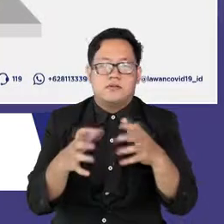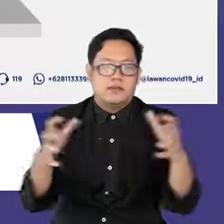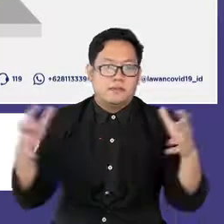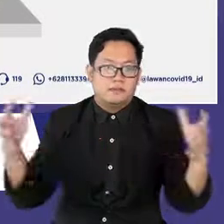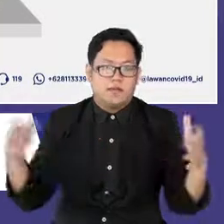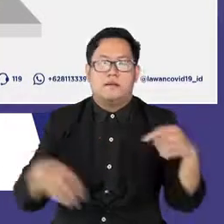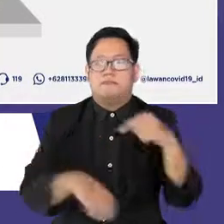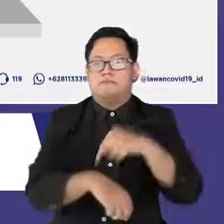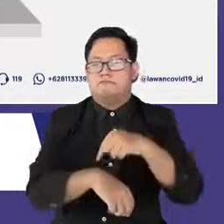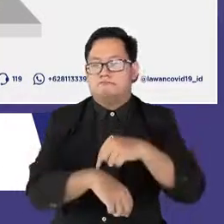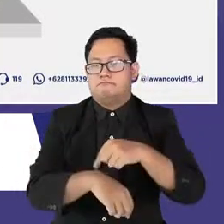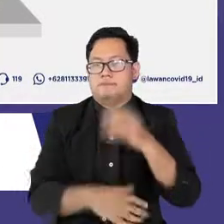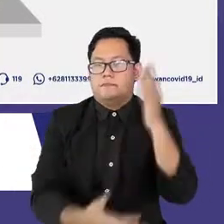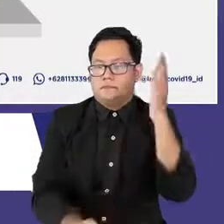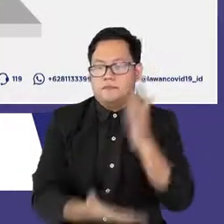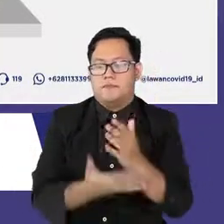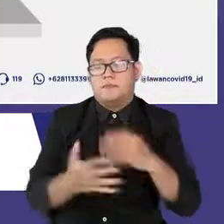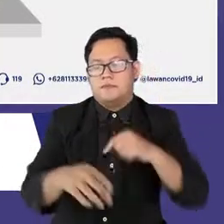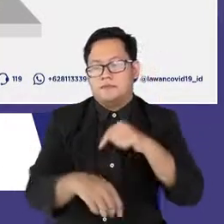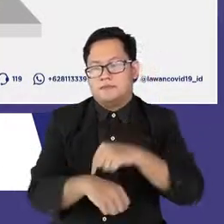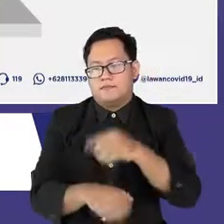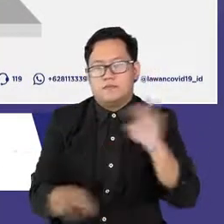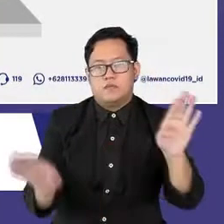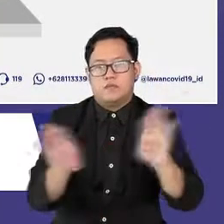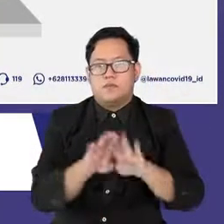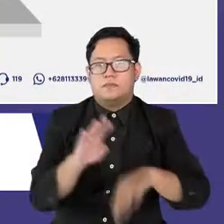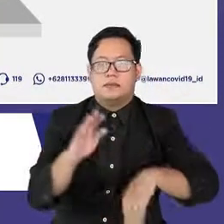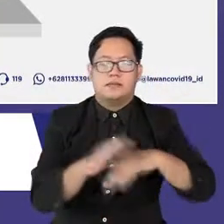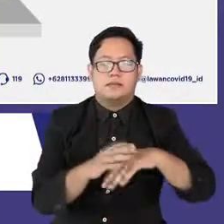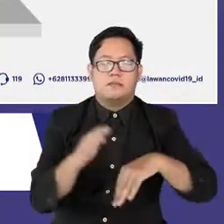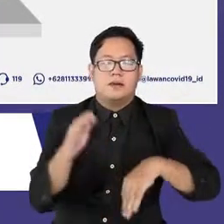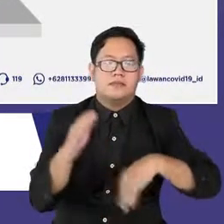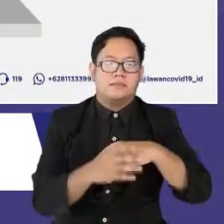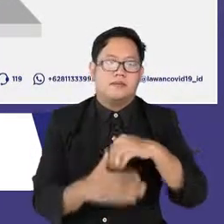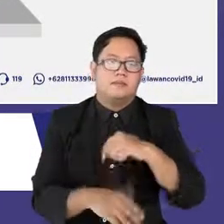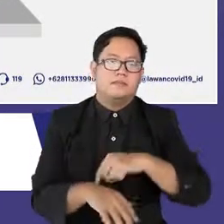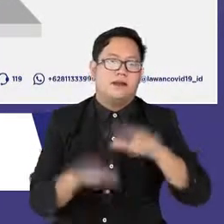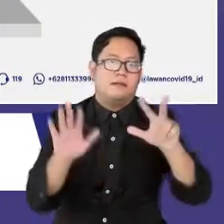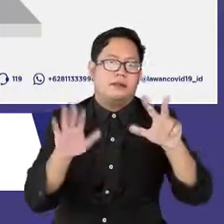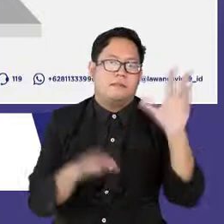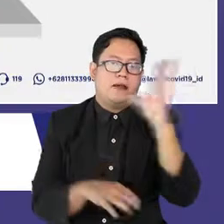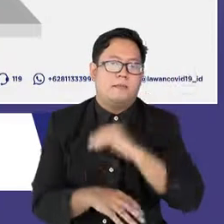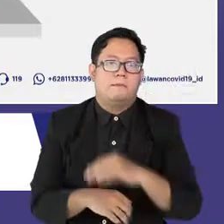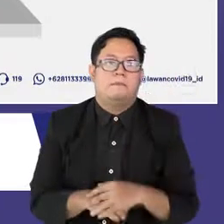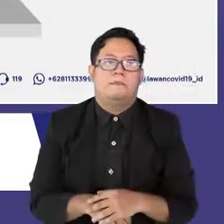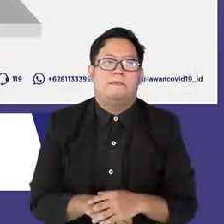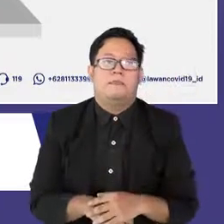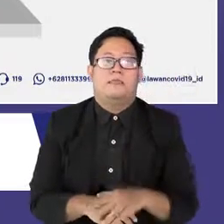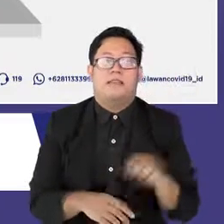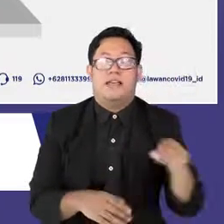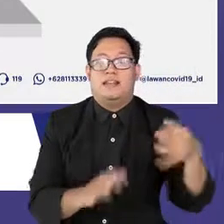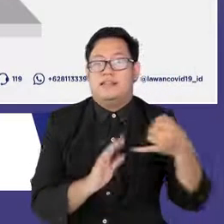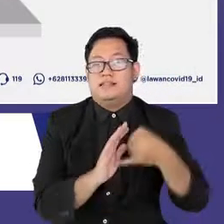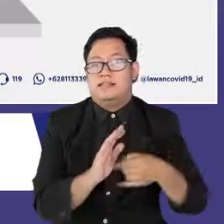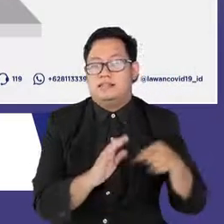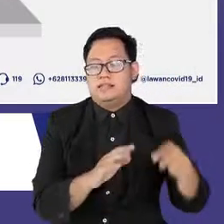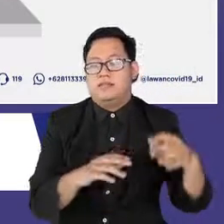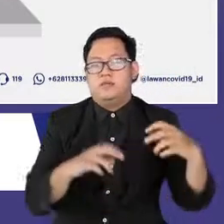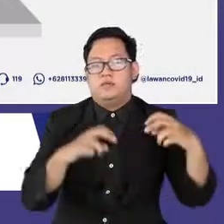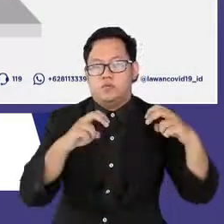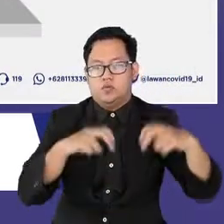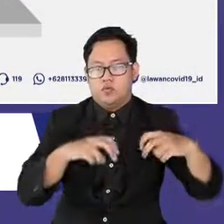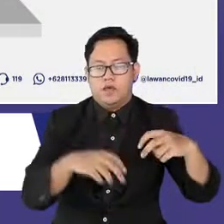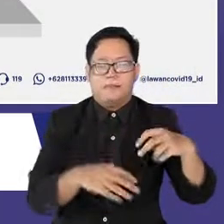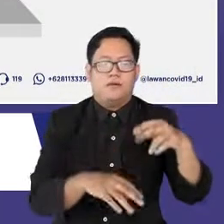20.00 dengan maksimal 25% kapasitas atau dua orang Per meja dan hanya